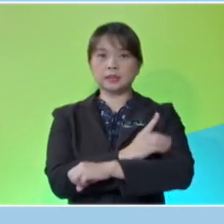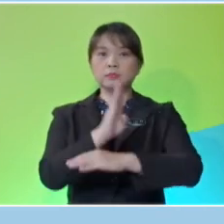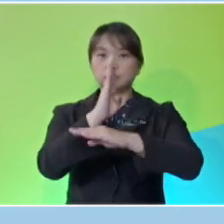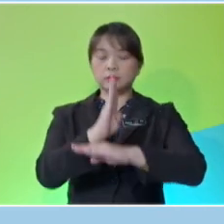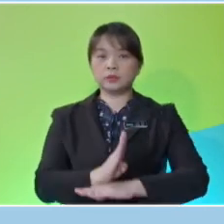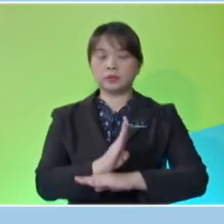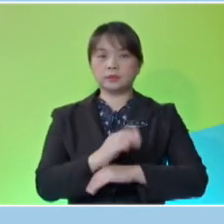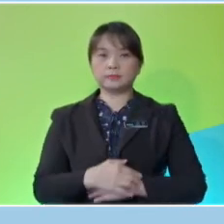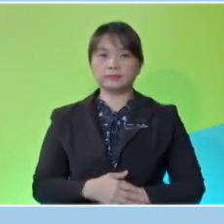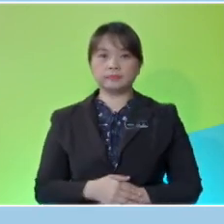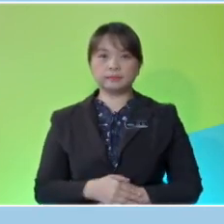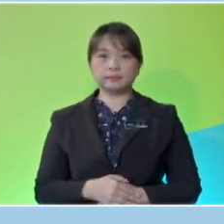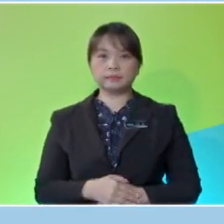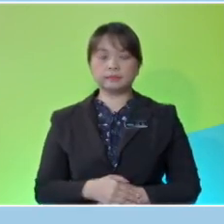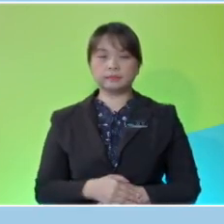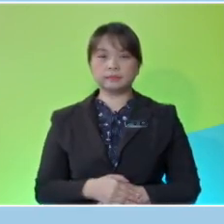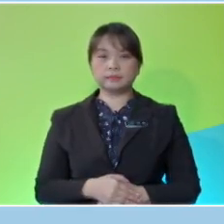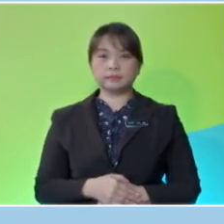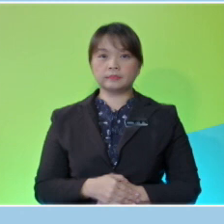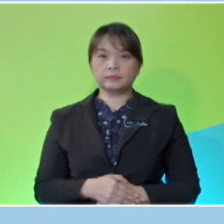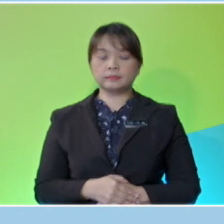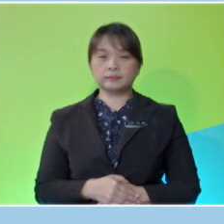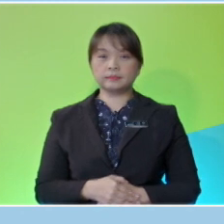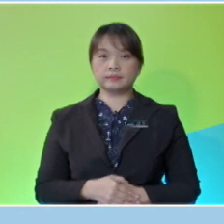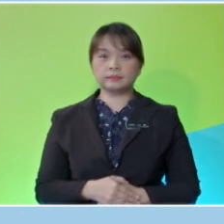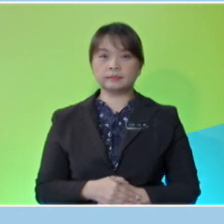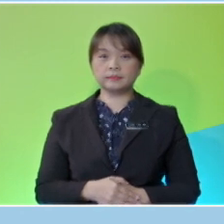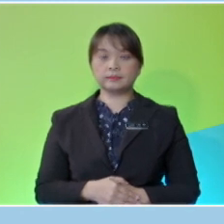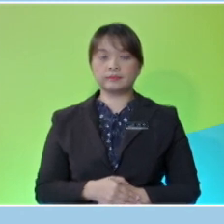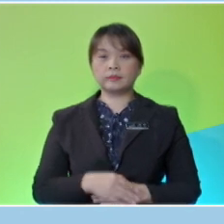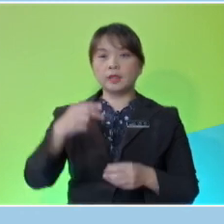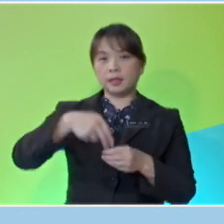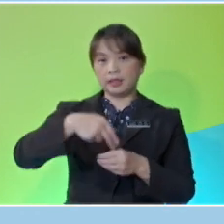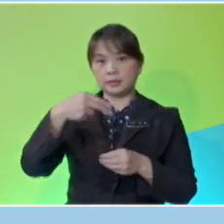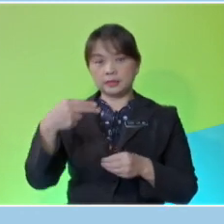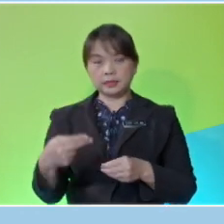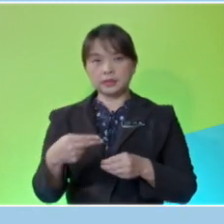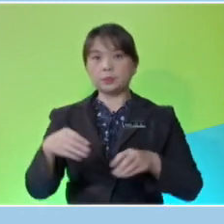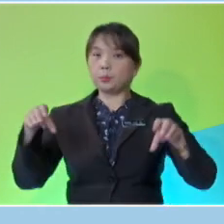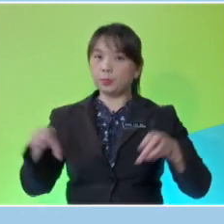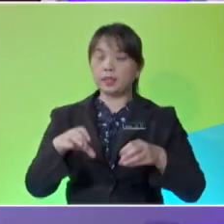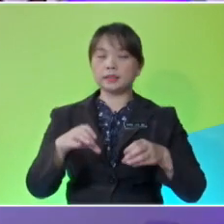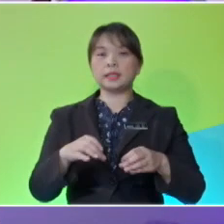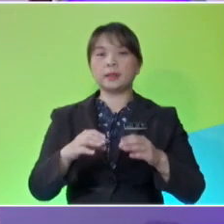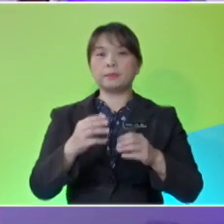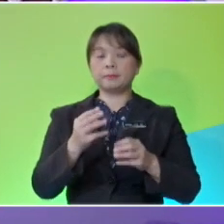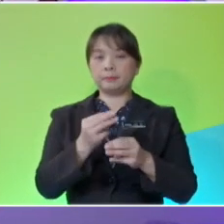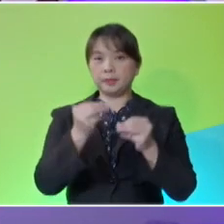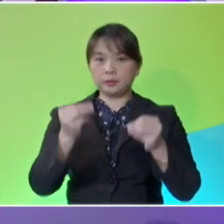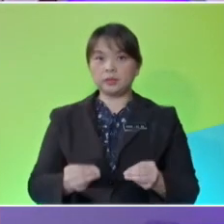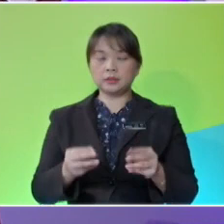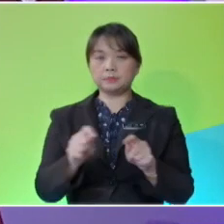fisika kemudian Kenapa sih semula pandang darat budaya yaitu hasil ciptaan manusia seperti balopolis sekolah